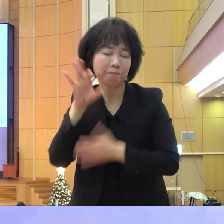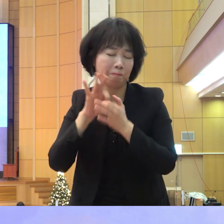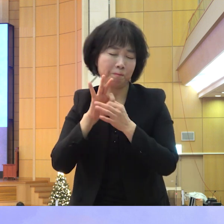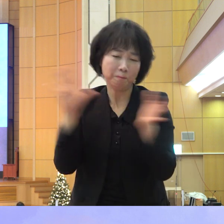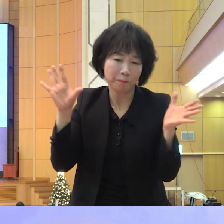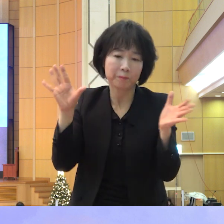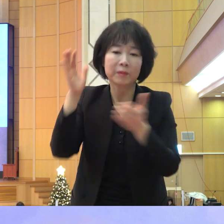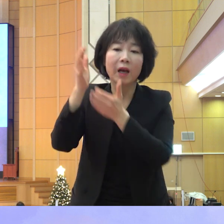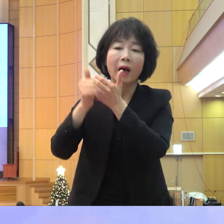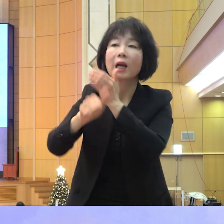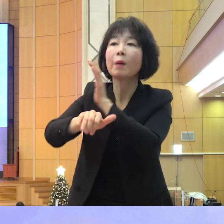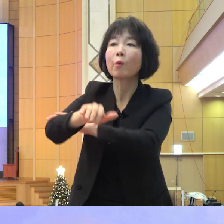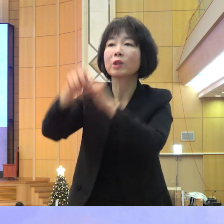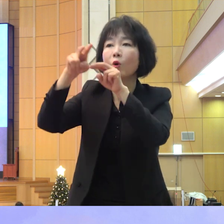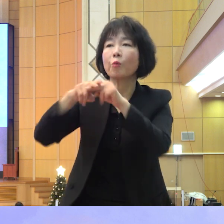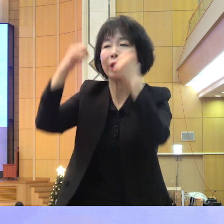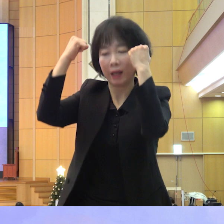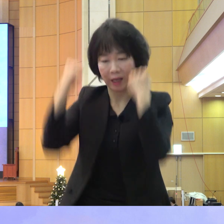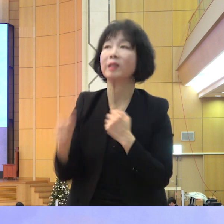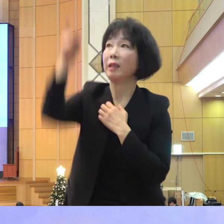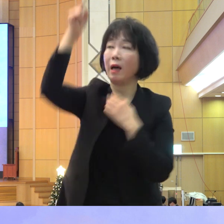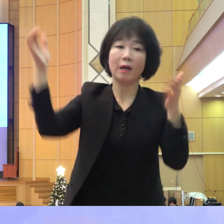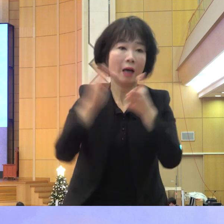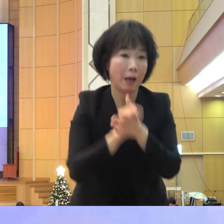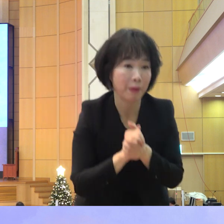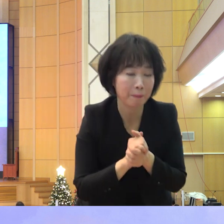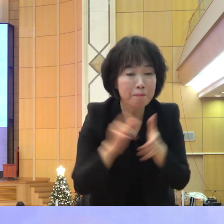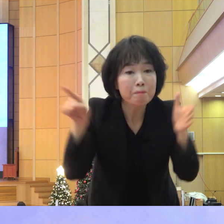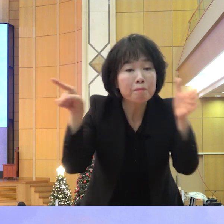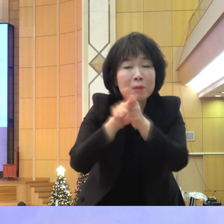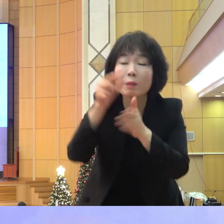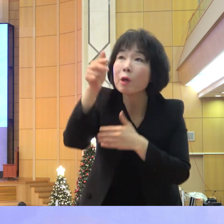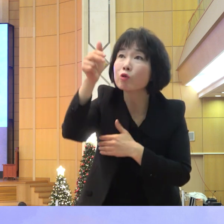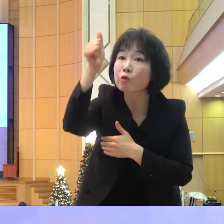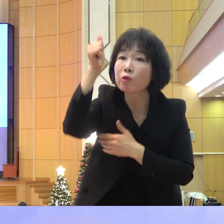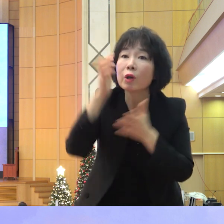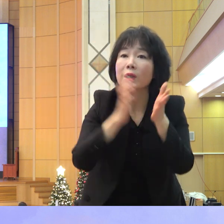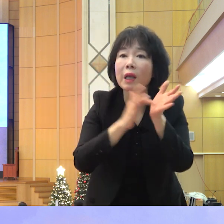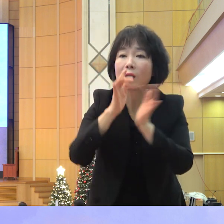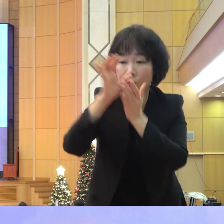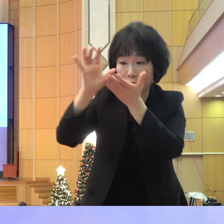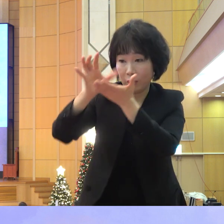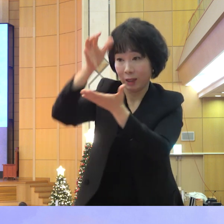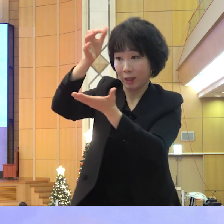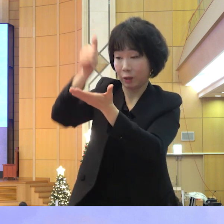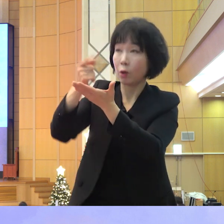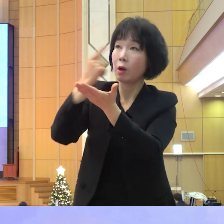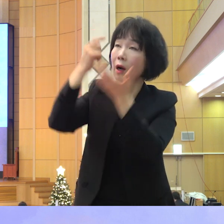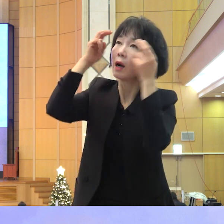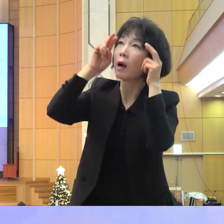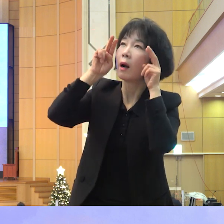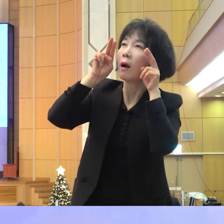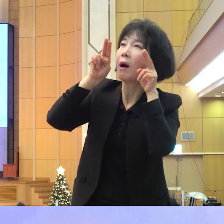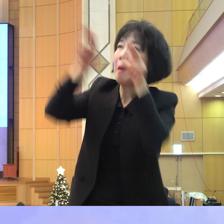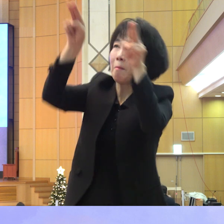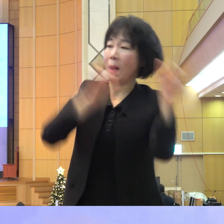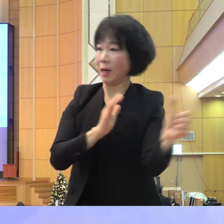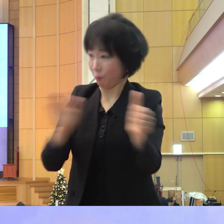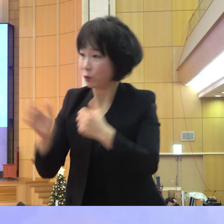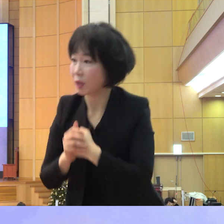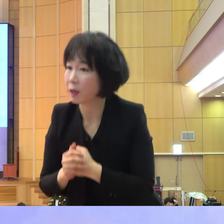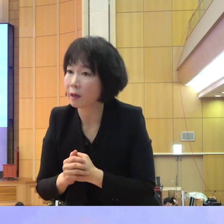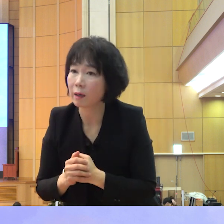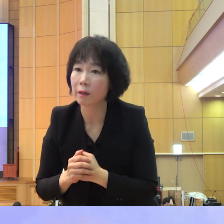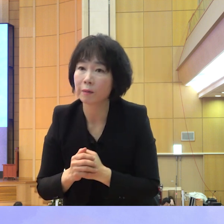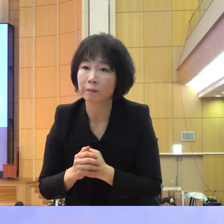아니하시더니 하나님 보좌 우편에 앉으셨느니라. 믿음의 주요 온전한 누굴 바라보자? 예수님만 바라보자.